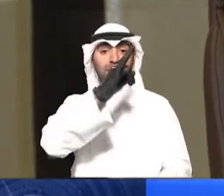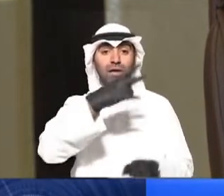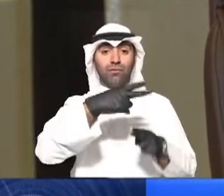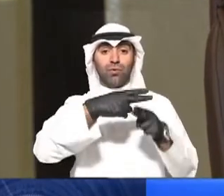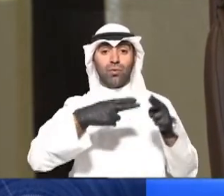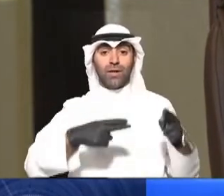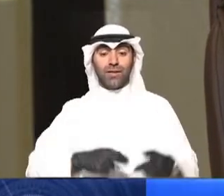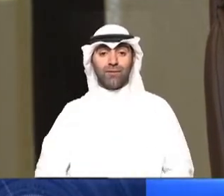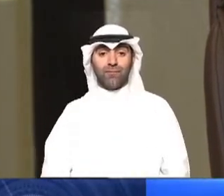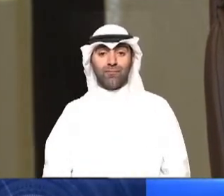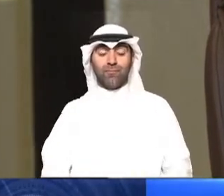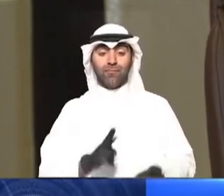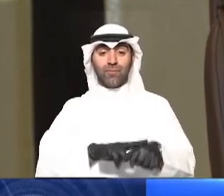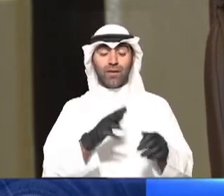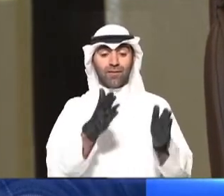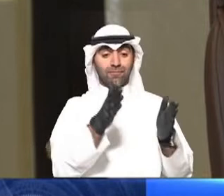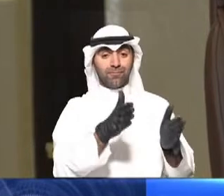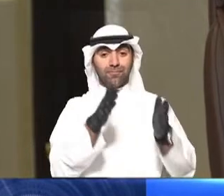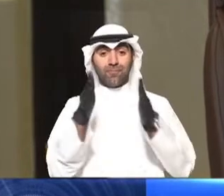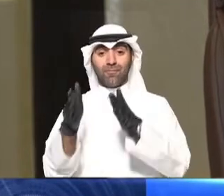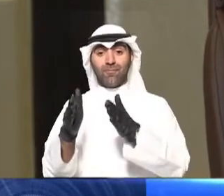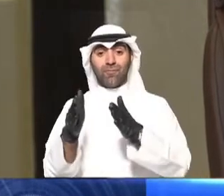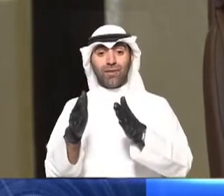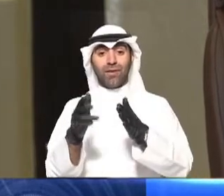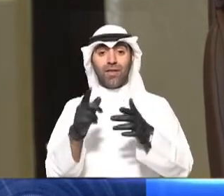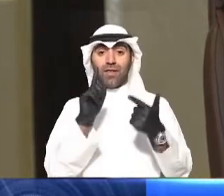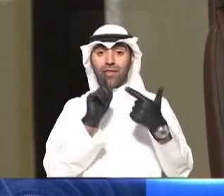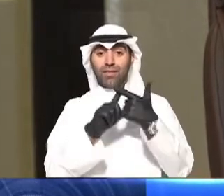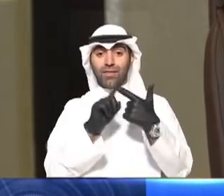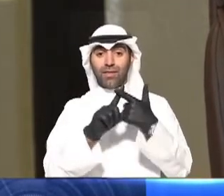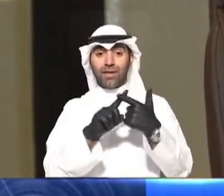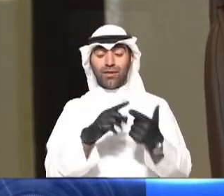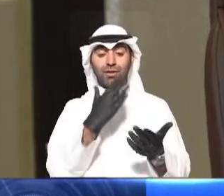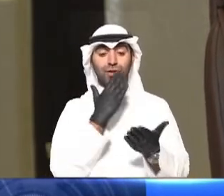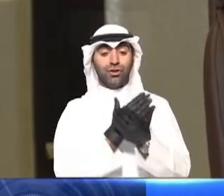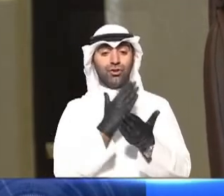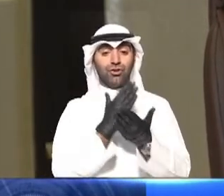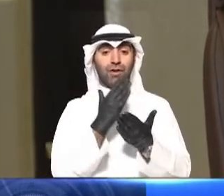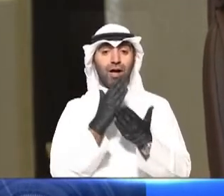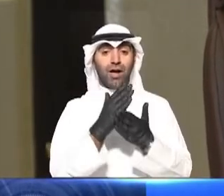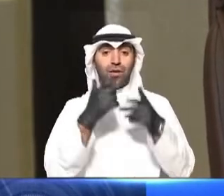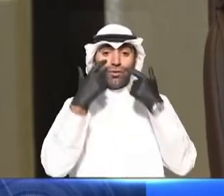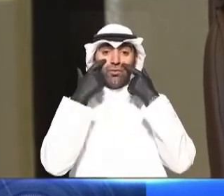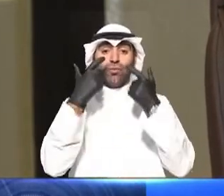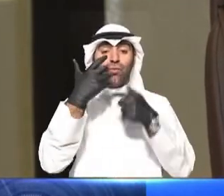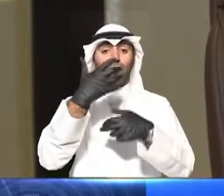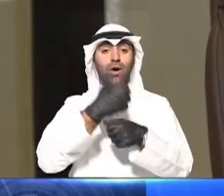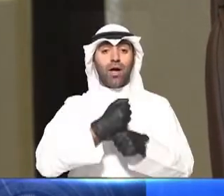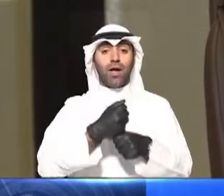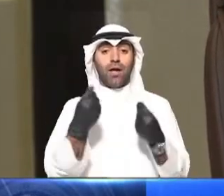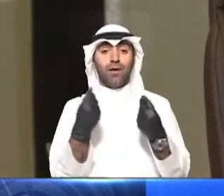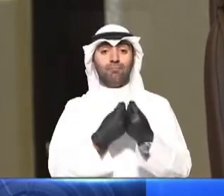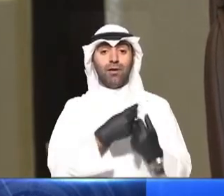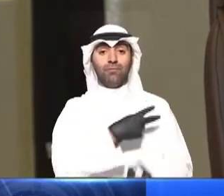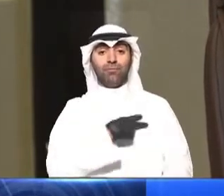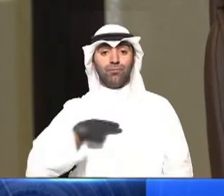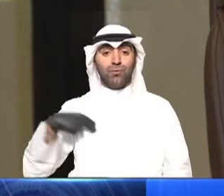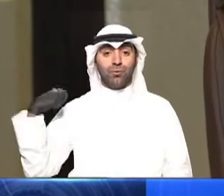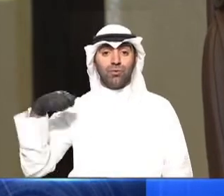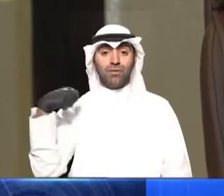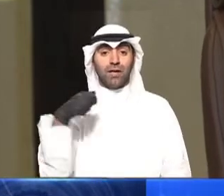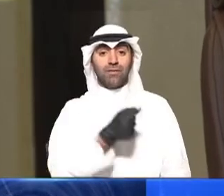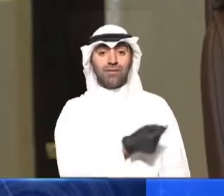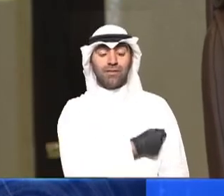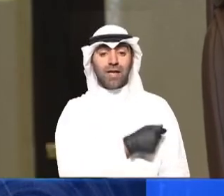ننتقل إلى الاشتراطات المقترحة والمتطلبات لتحقيق هذا الهدف، ثم